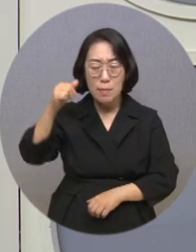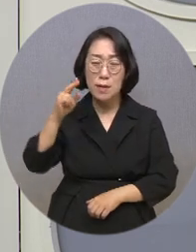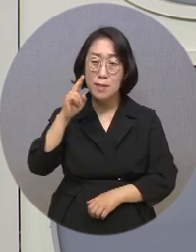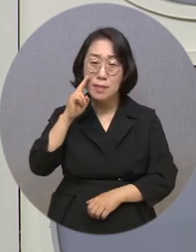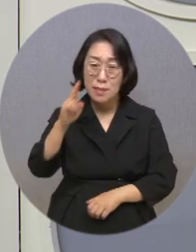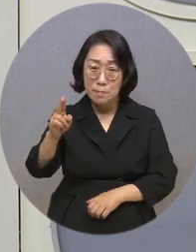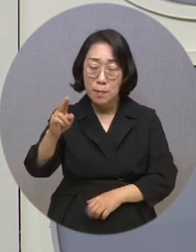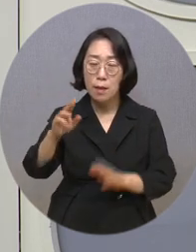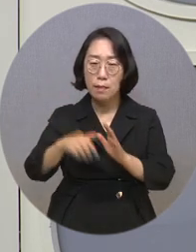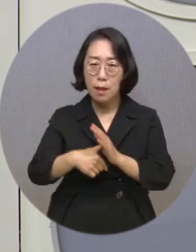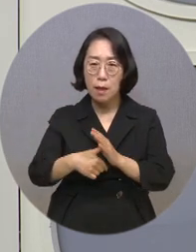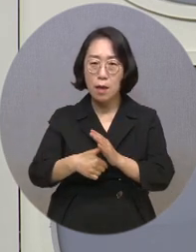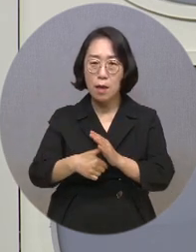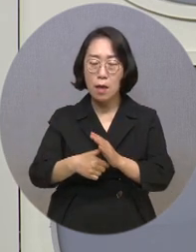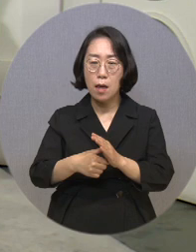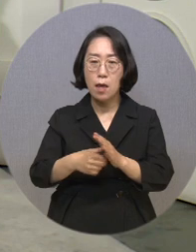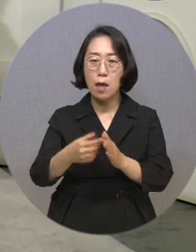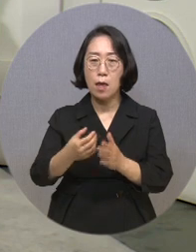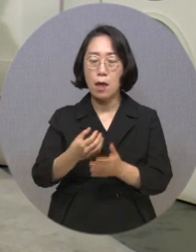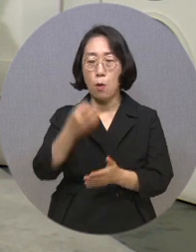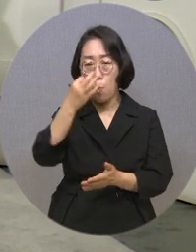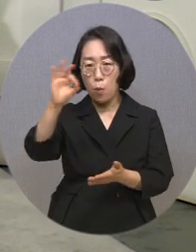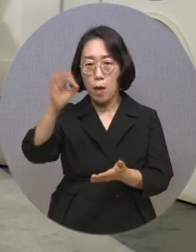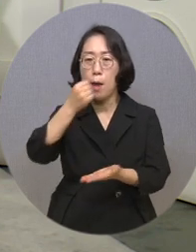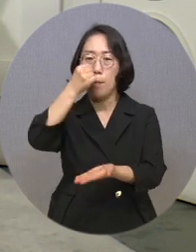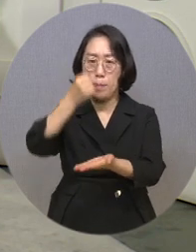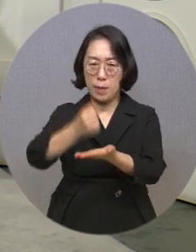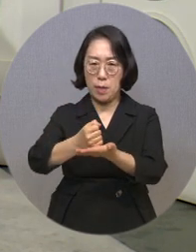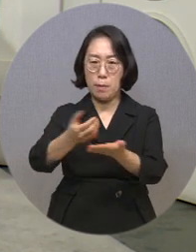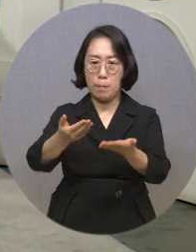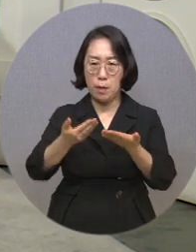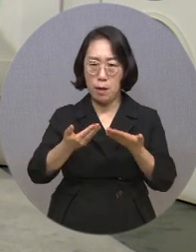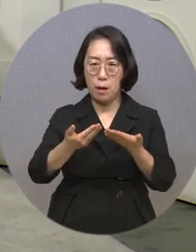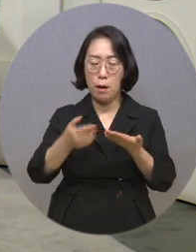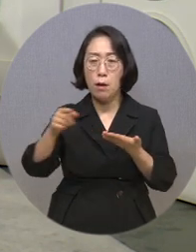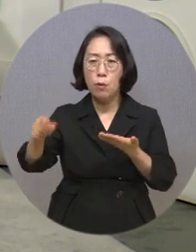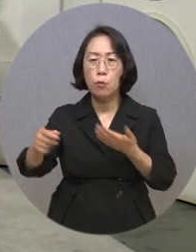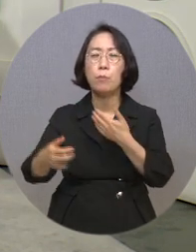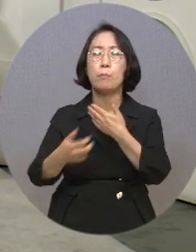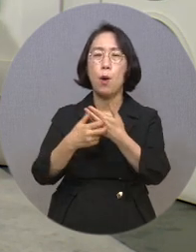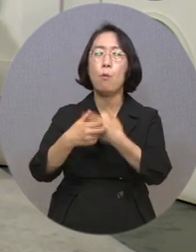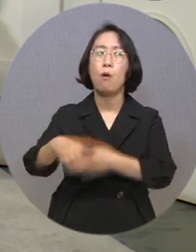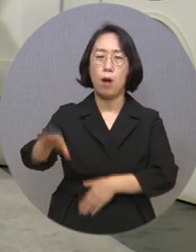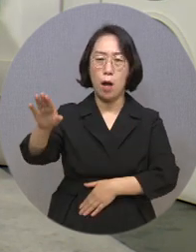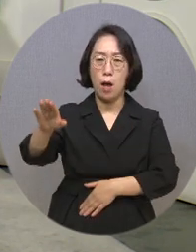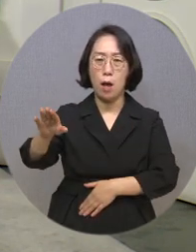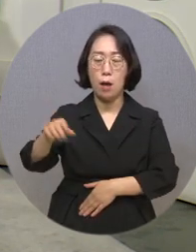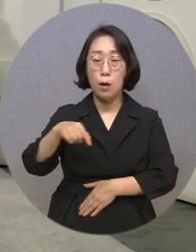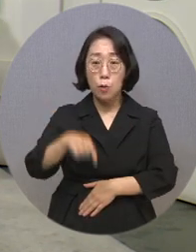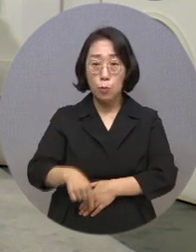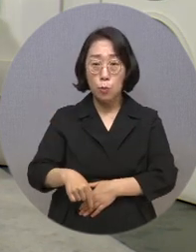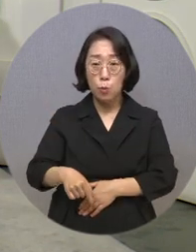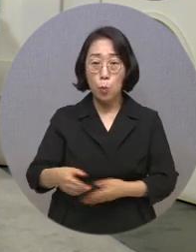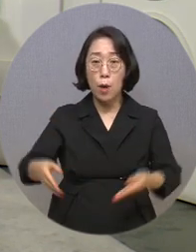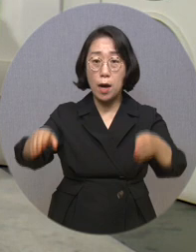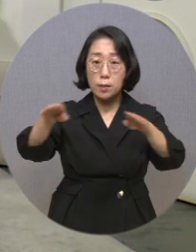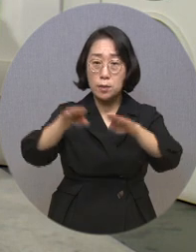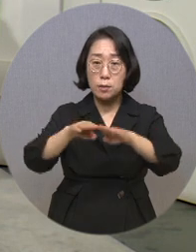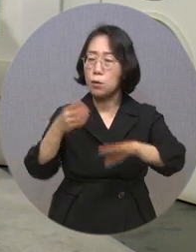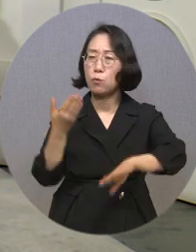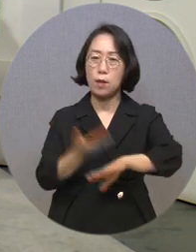줘요. 그러니까 그런 등급을 받고는 사실은 요양병원에 가야지 요양원에서는 해줄 수 있는 게 별로